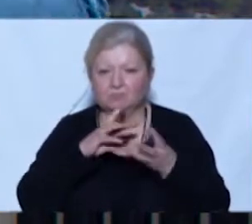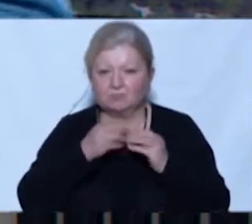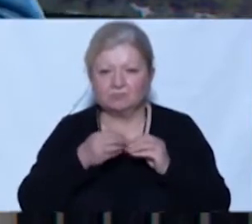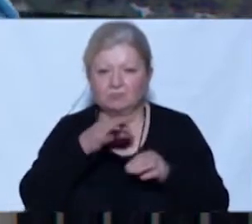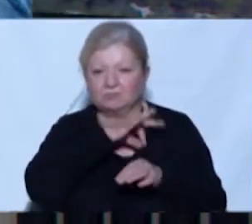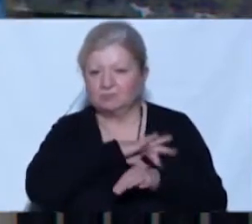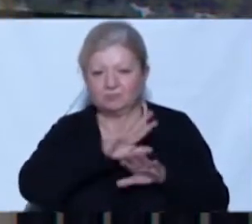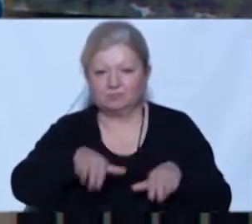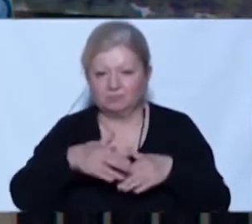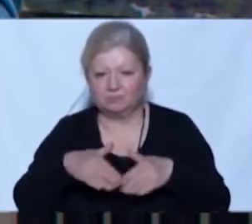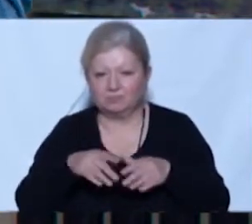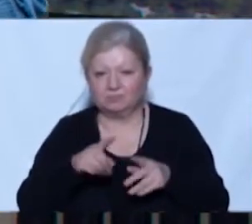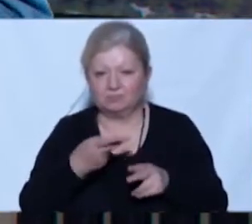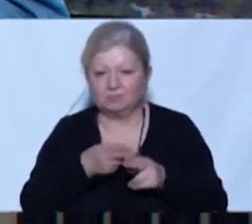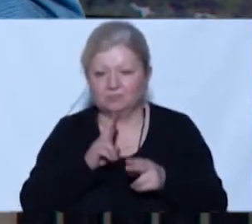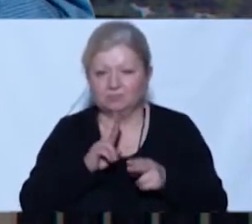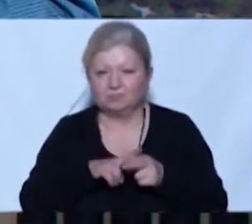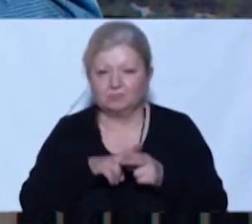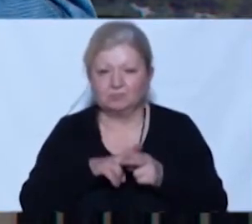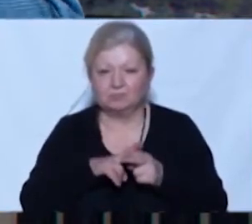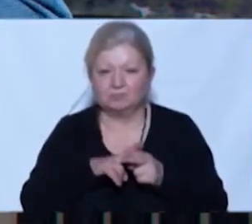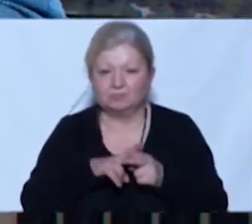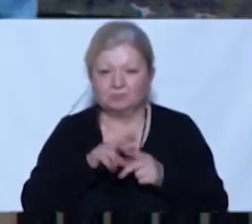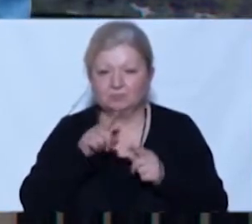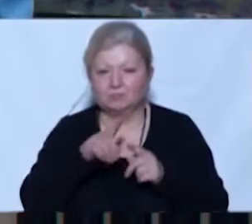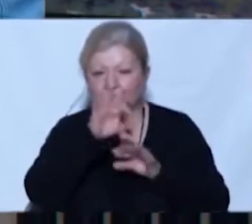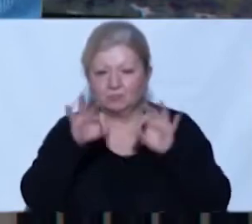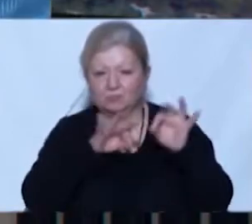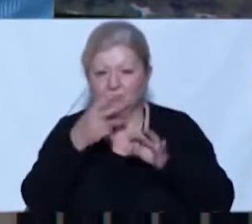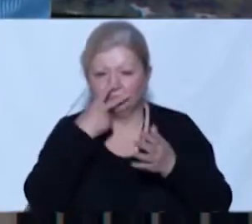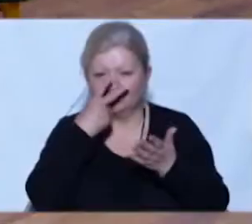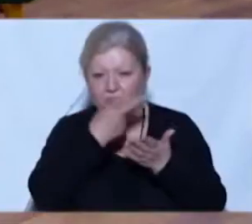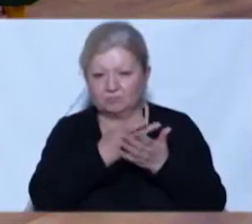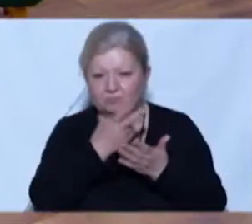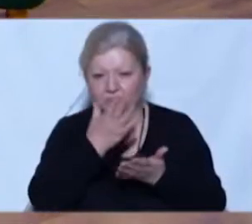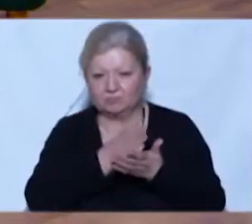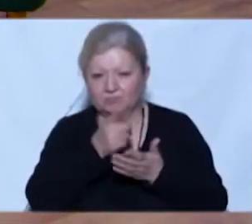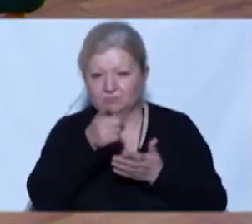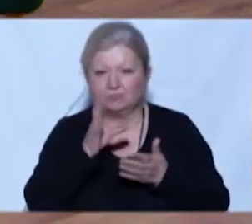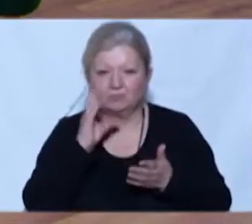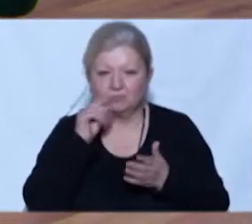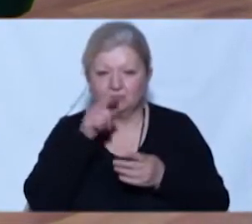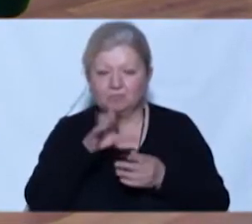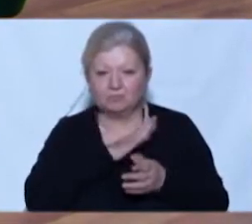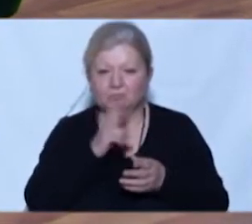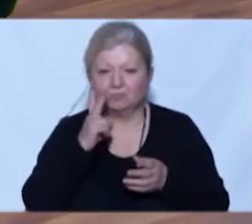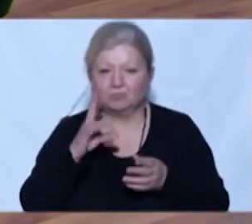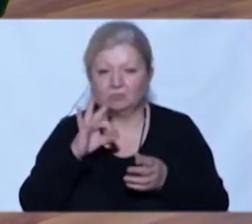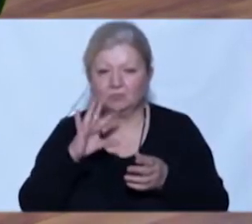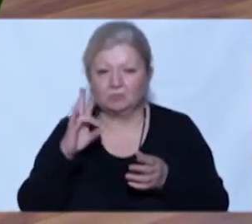გამოუსადეგარი გახადა, ვინაიდან თქვენ რუკაზეც ხედავთ, რომ იმ დროისათვის